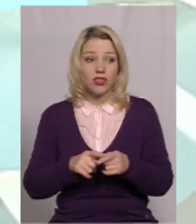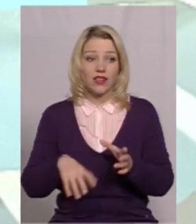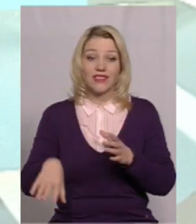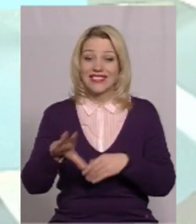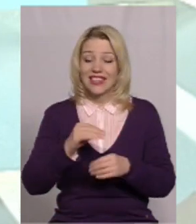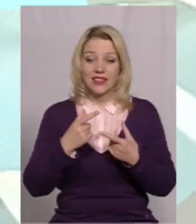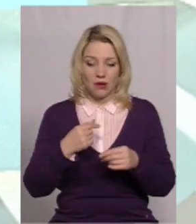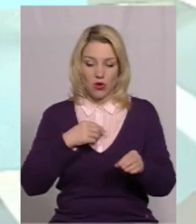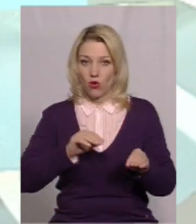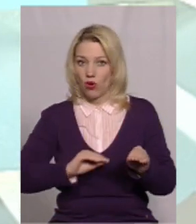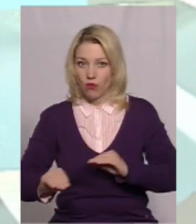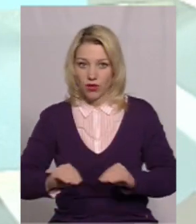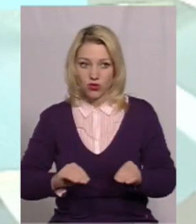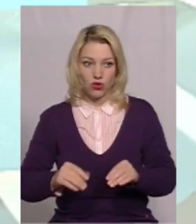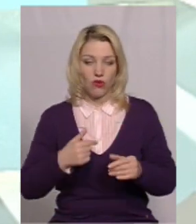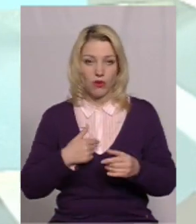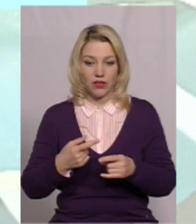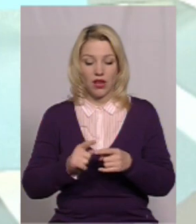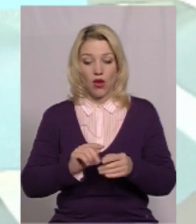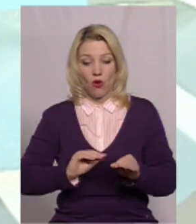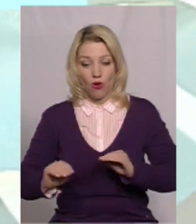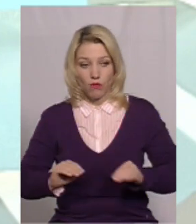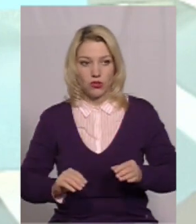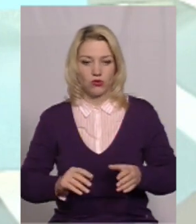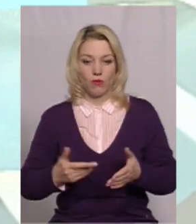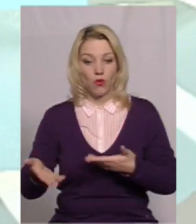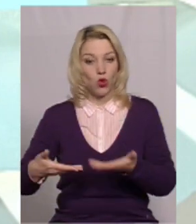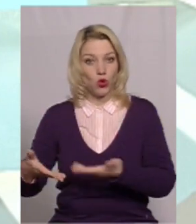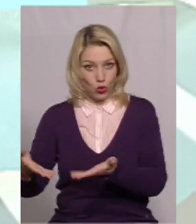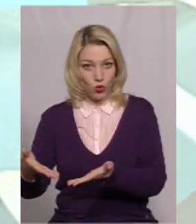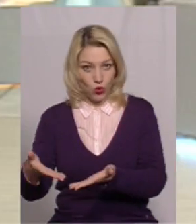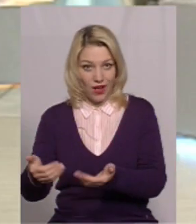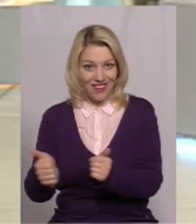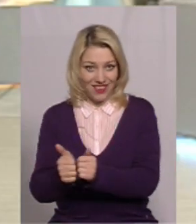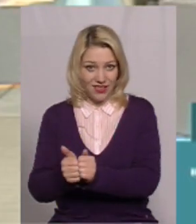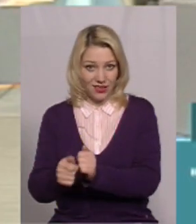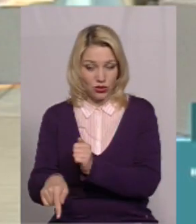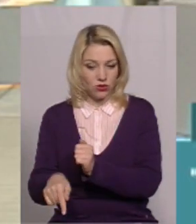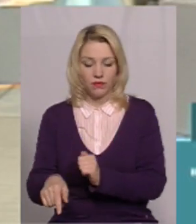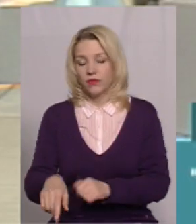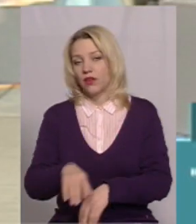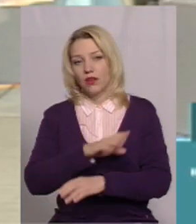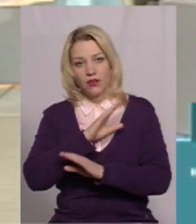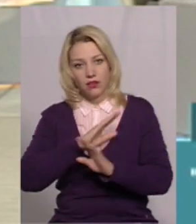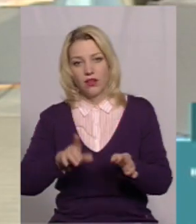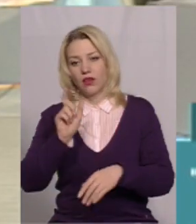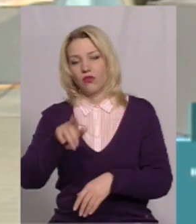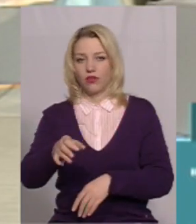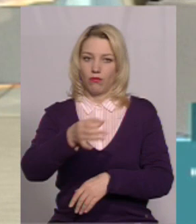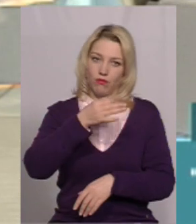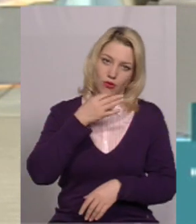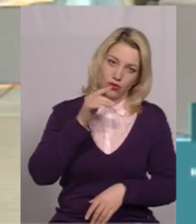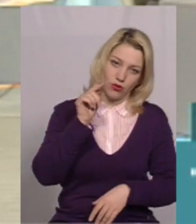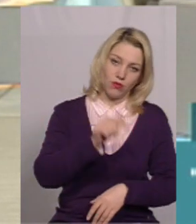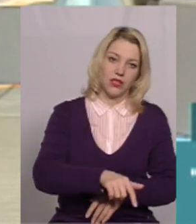де ми облаштовуємо велодоріжку, ми облаштовуємо тротуар, ну, це мало кого зупиняє, людям подобається